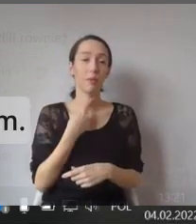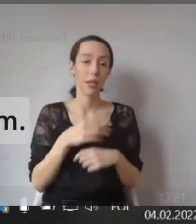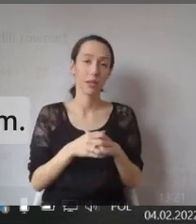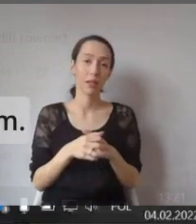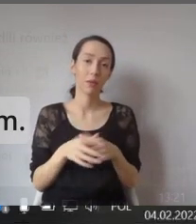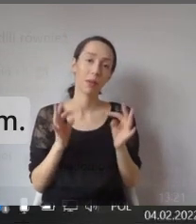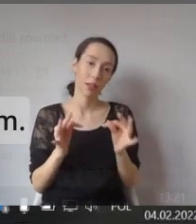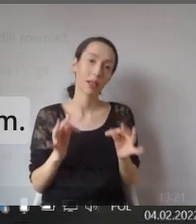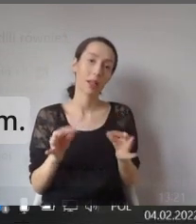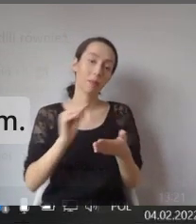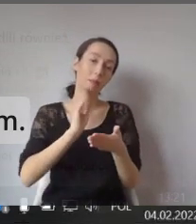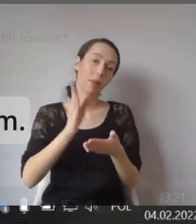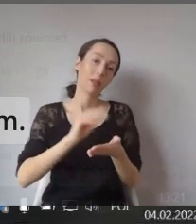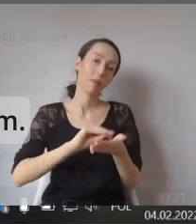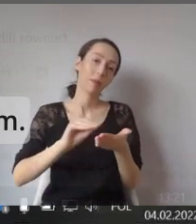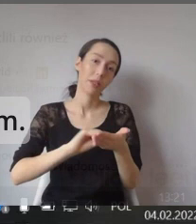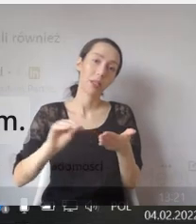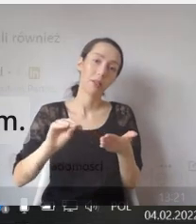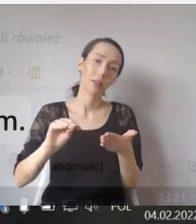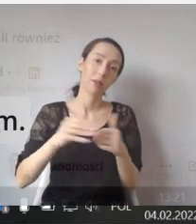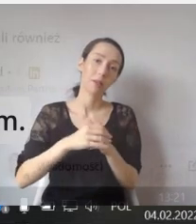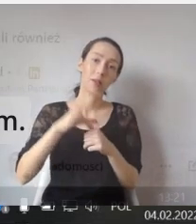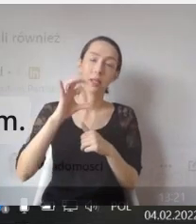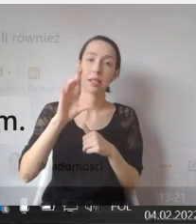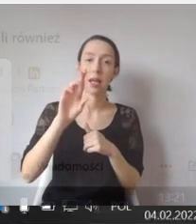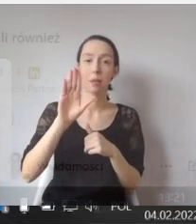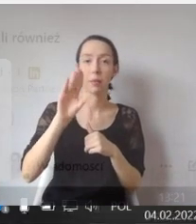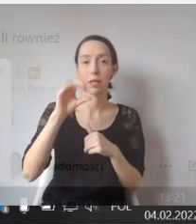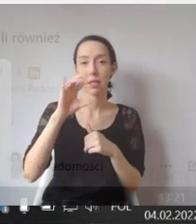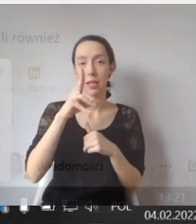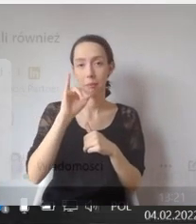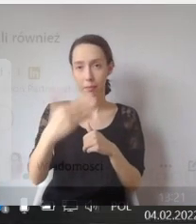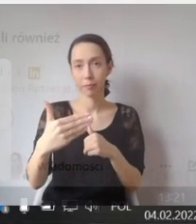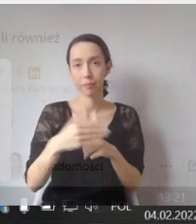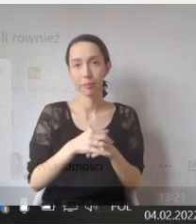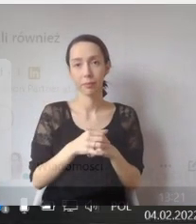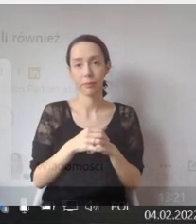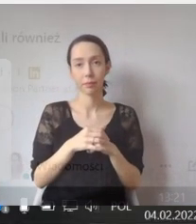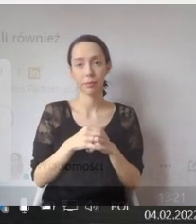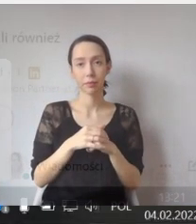tutaj wpisywalibyśmy w języku angielskim. I teraz tak, jeżeli